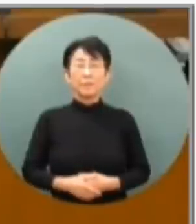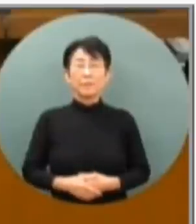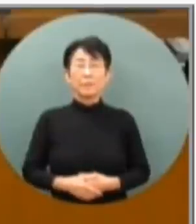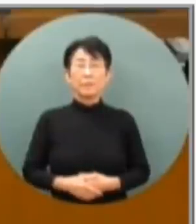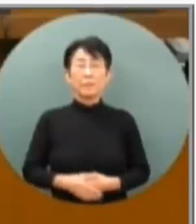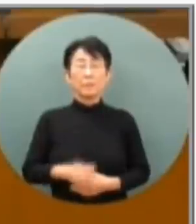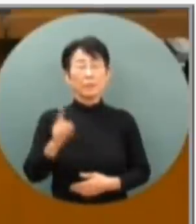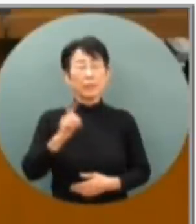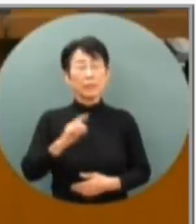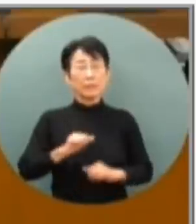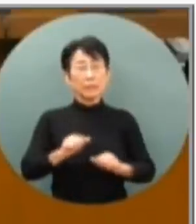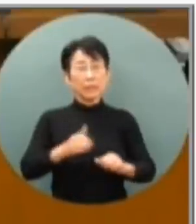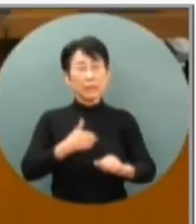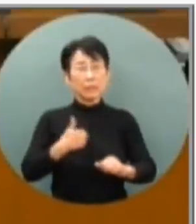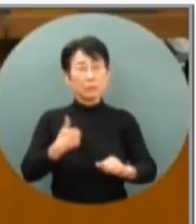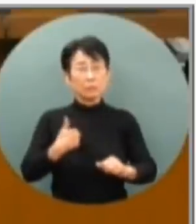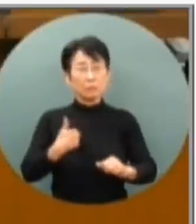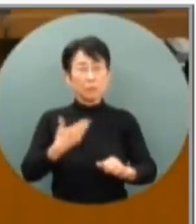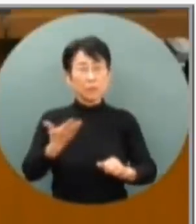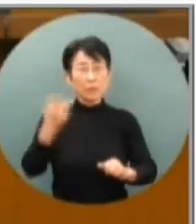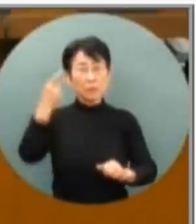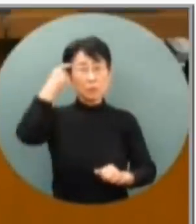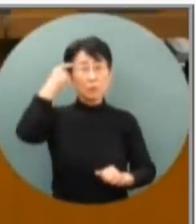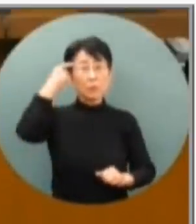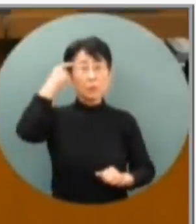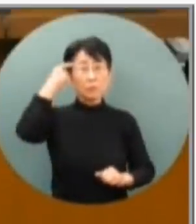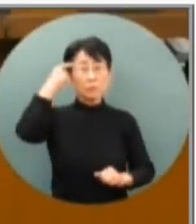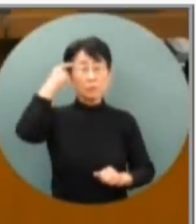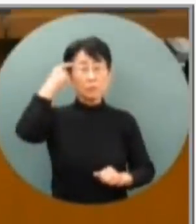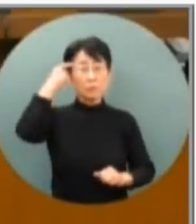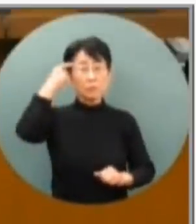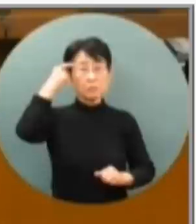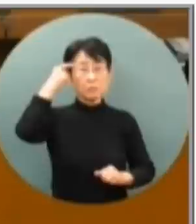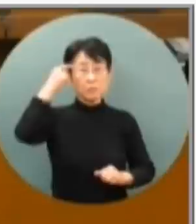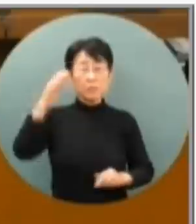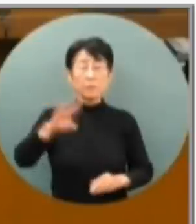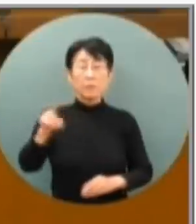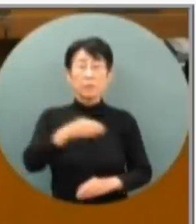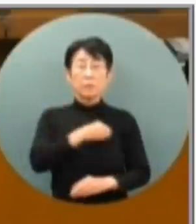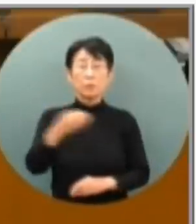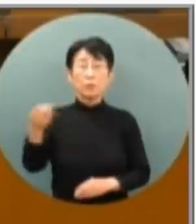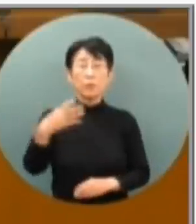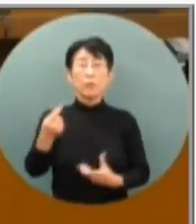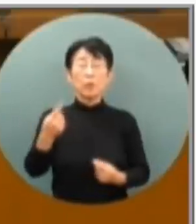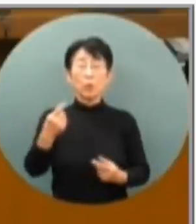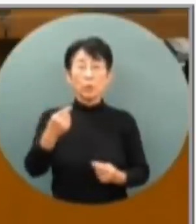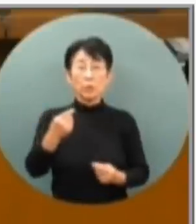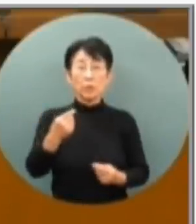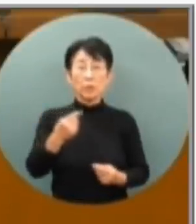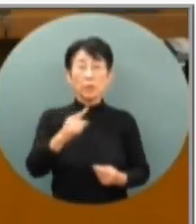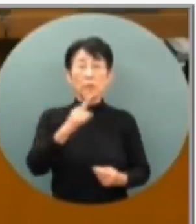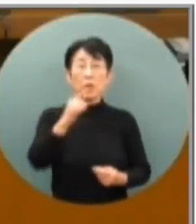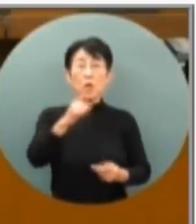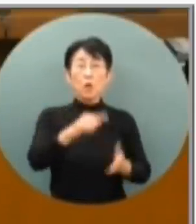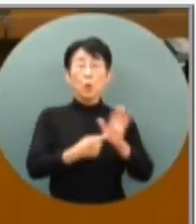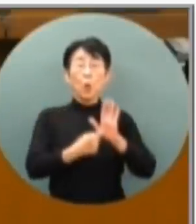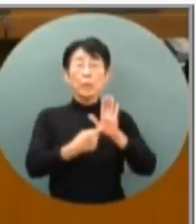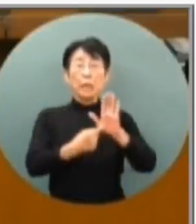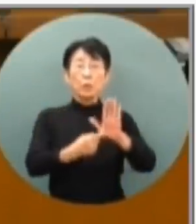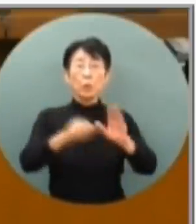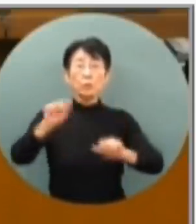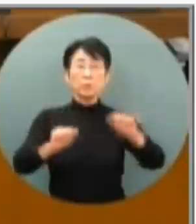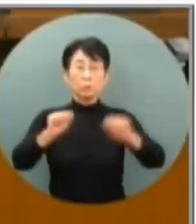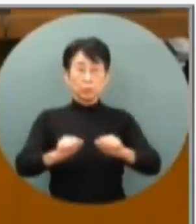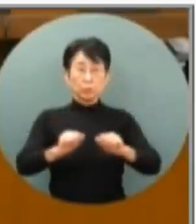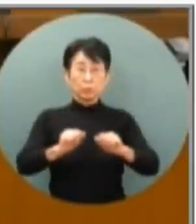は何かできるんじゃないかなという気がしています。それは議員もおっしゃいましたけれど、表現の自由というのがあり、憲法21条